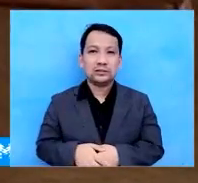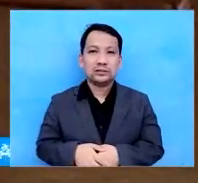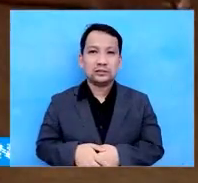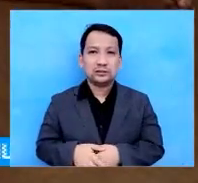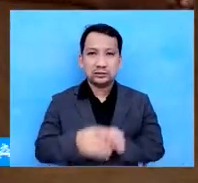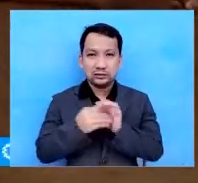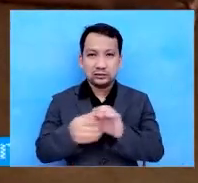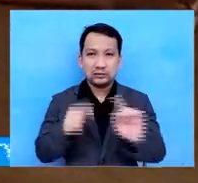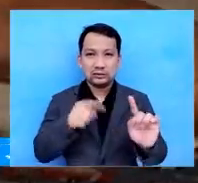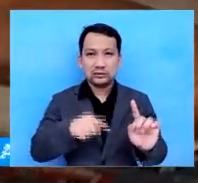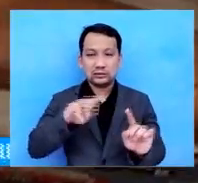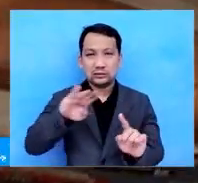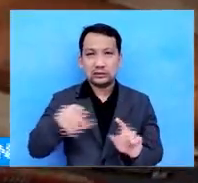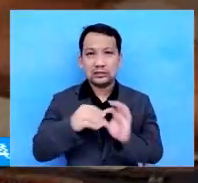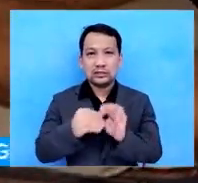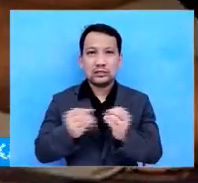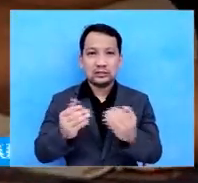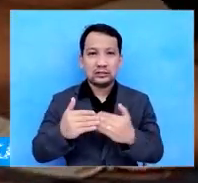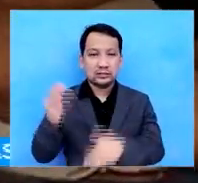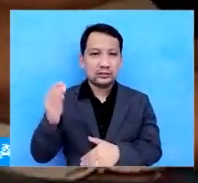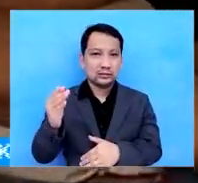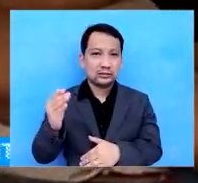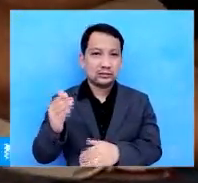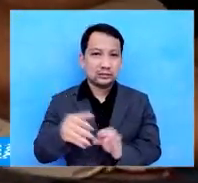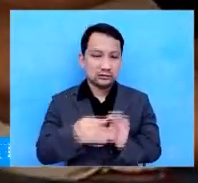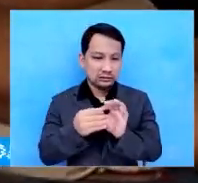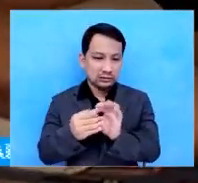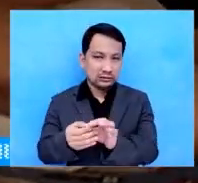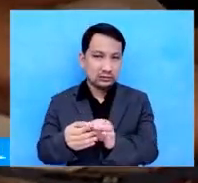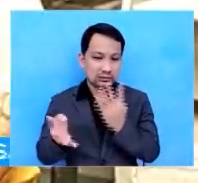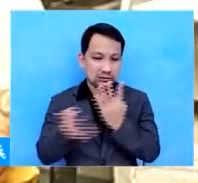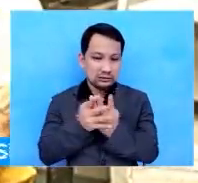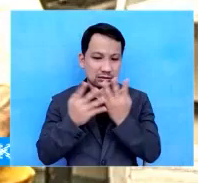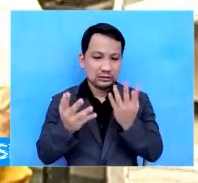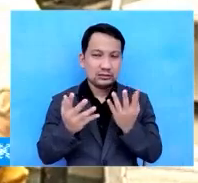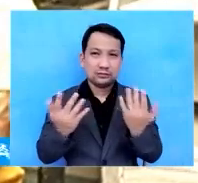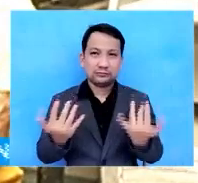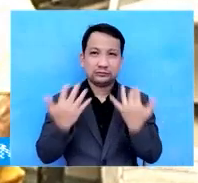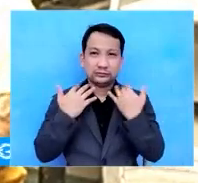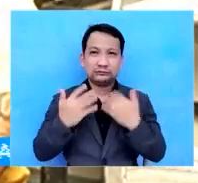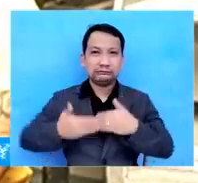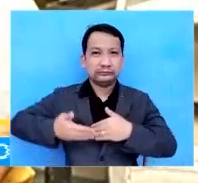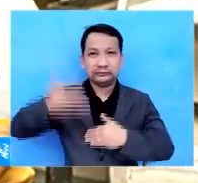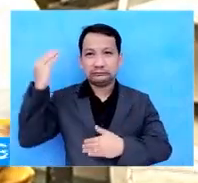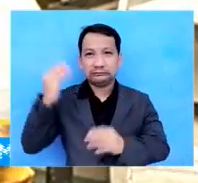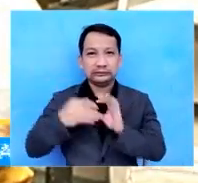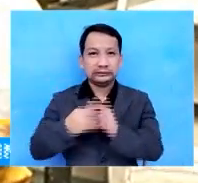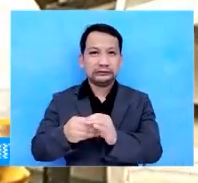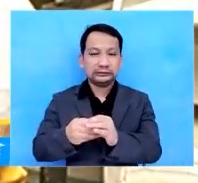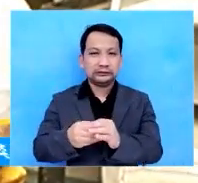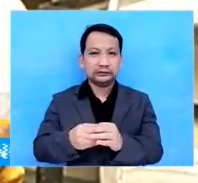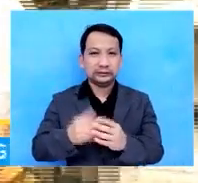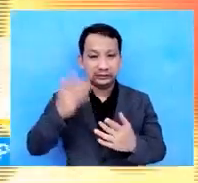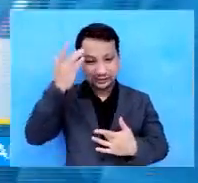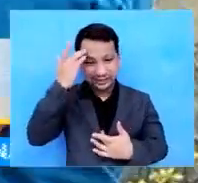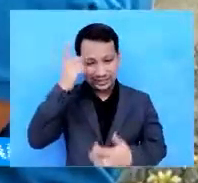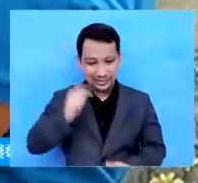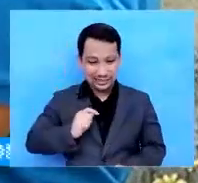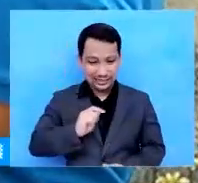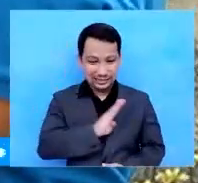Jail ang may pinakamaraming preso sa buong bansa. Kaya dahil sa siksikan, tumataas rin ang kaso ng tuberculosis sa mga